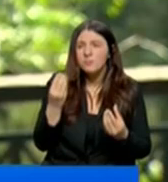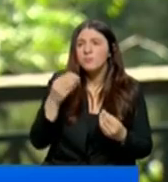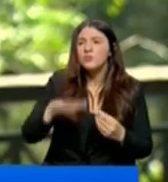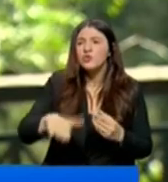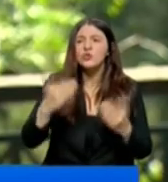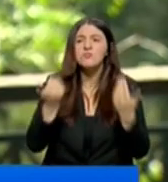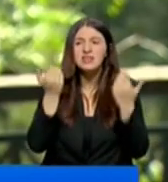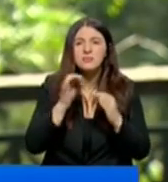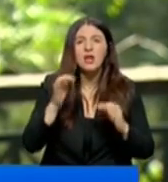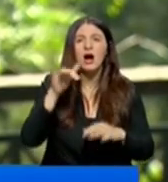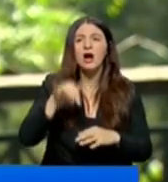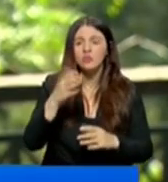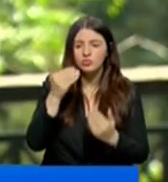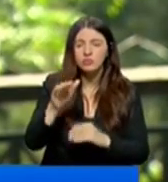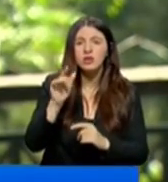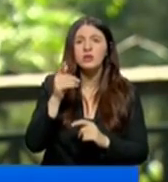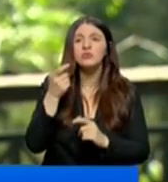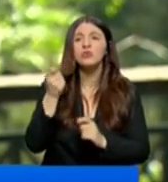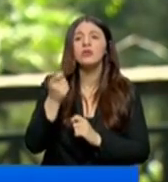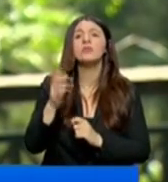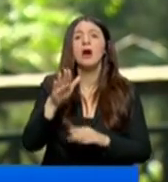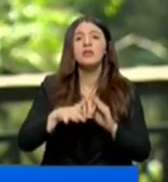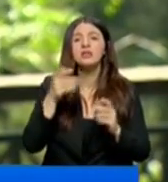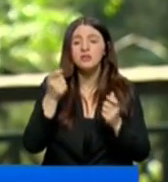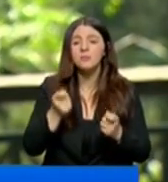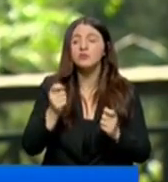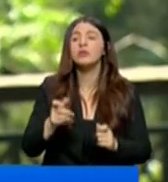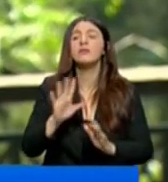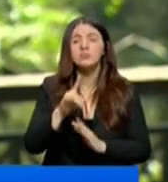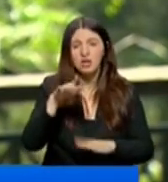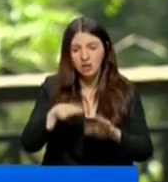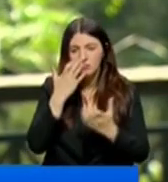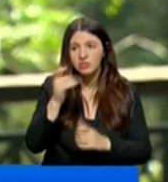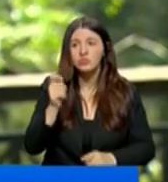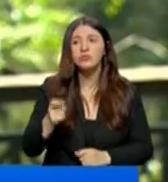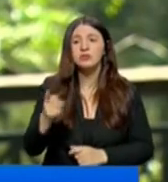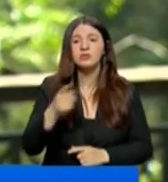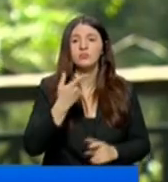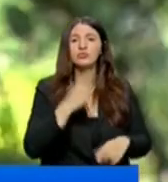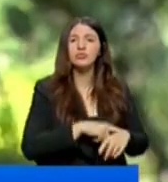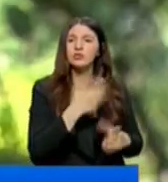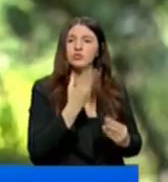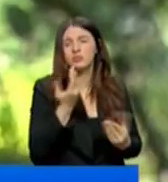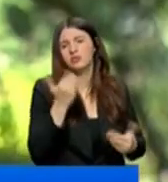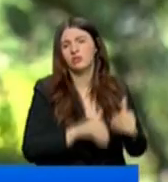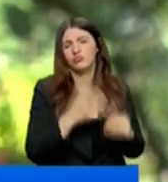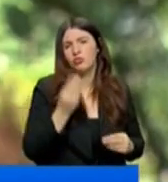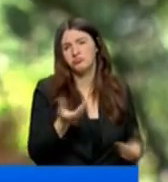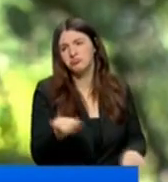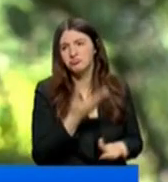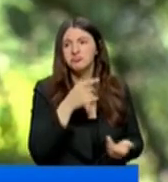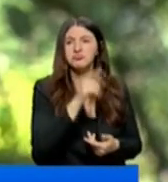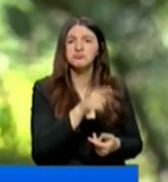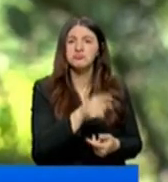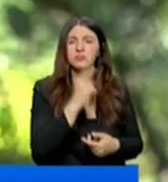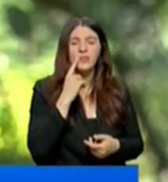mısınız? Korumak zorundasınız. Adaleti sağlamak zorunda değil misiniz? Adaleti sağlamak zorundasınız. Bu süreç nasıl olacak efendim? Mesela diyelim seçim oldu. Sizin